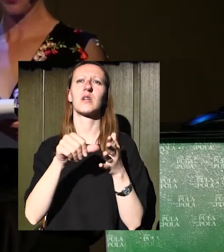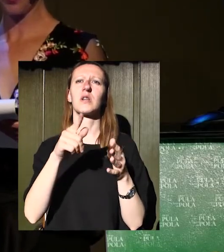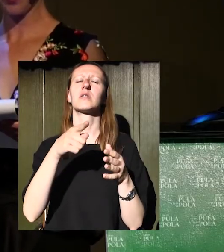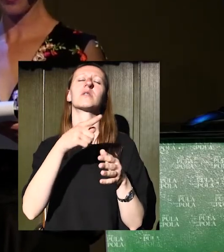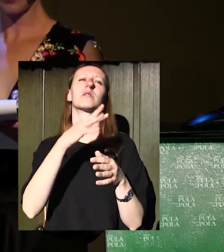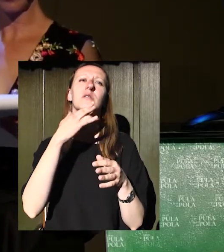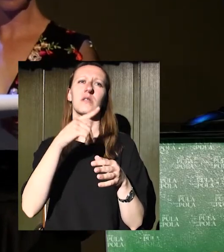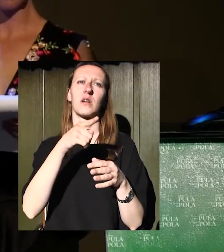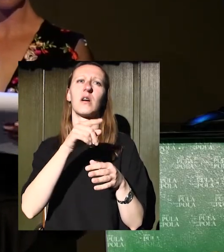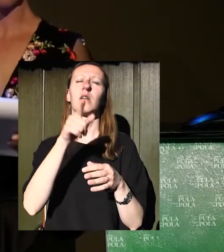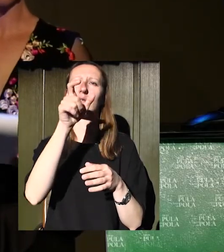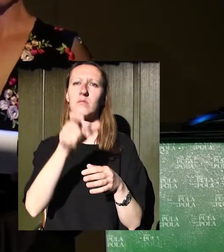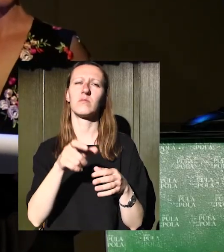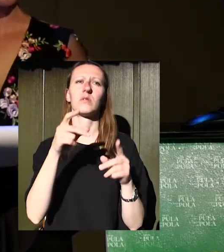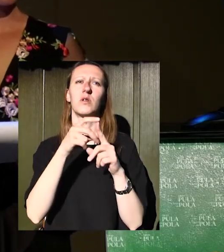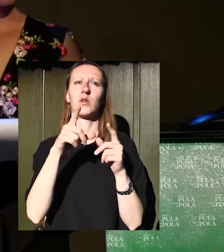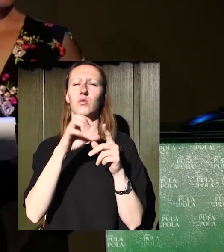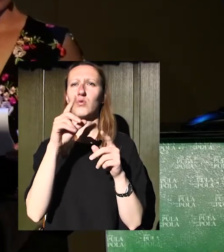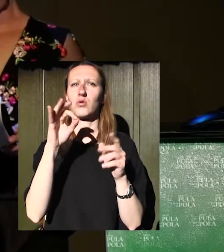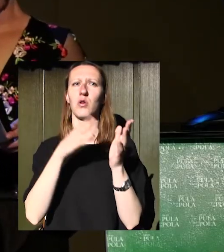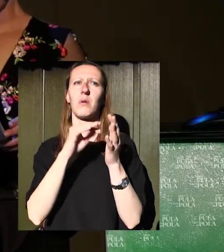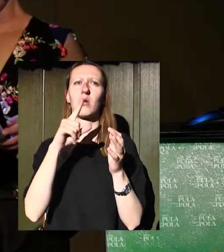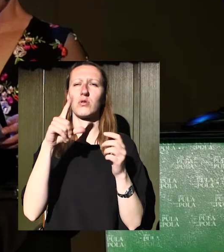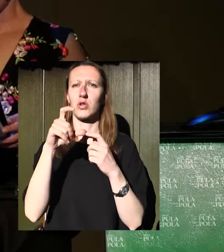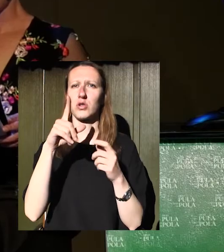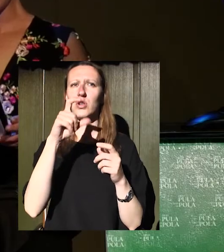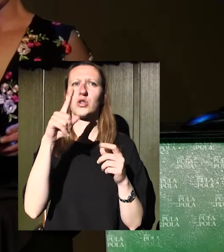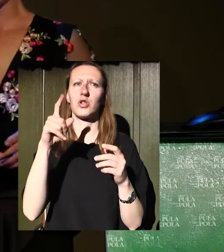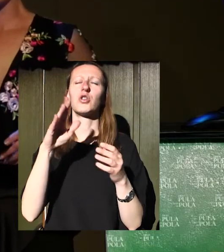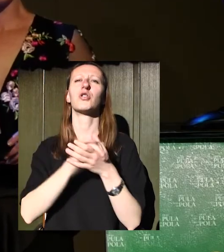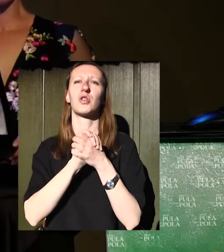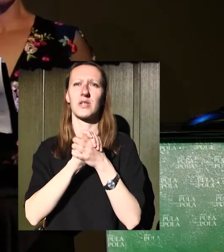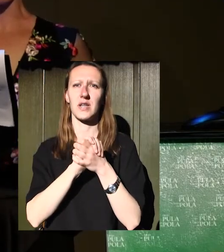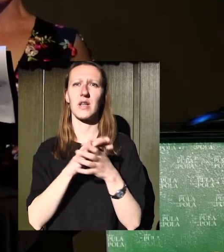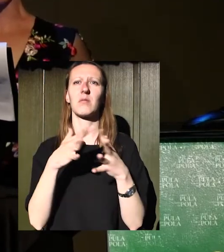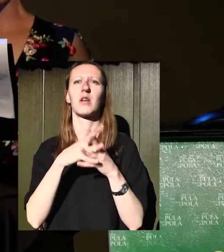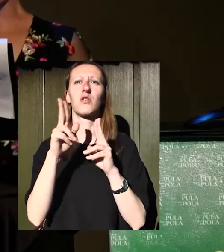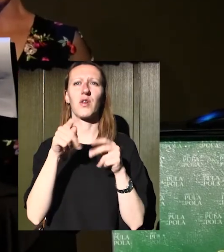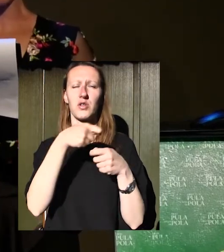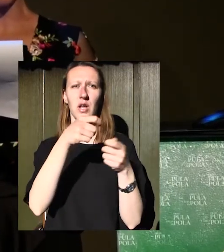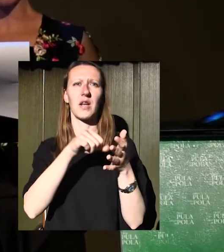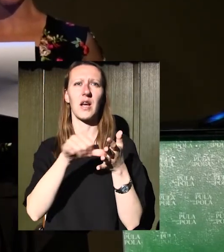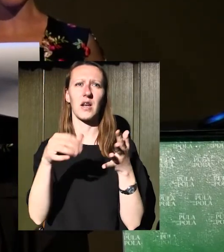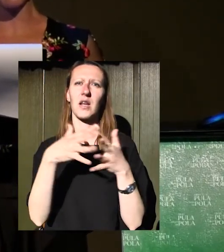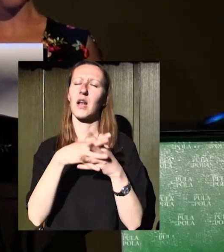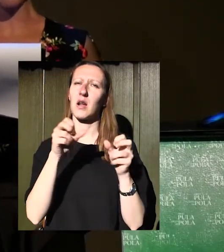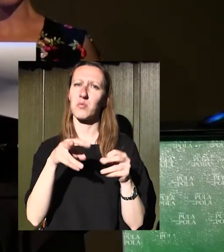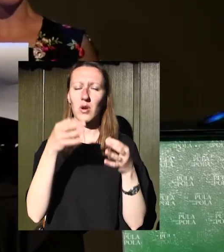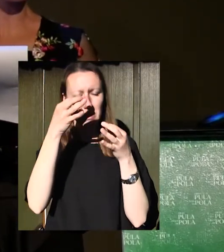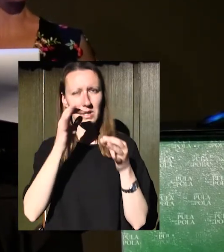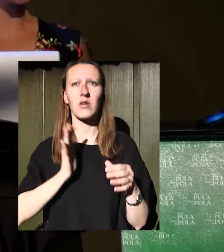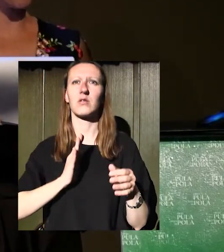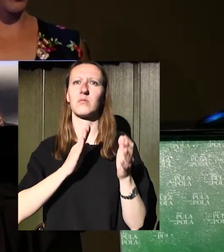premio alla carriera, all'illustre artista Duško Marošić Čiči. Congratulazione! Gradsko vijeće dodjeljuje nagradu grada